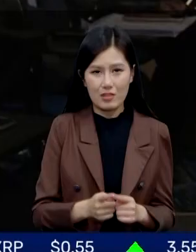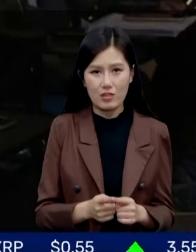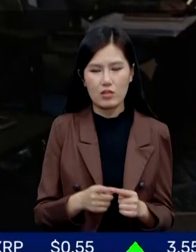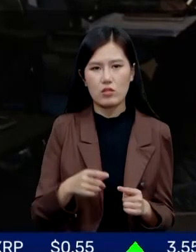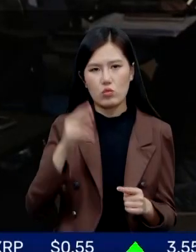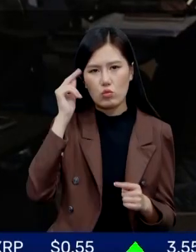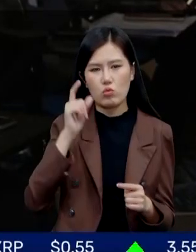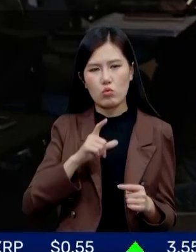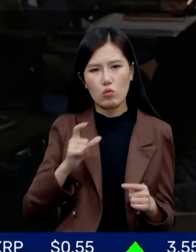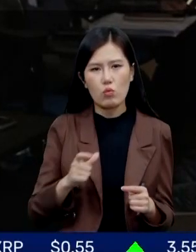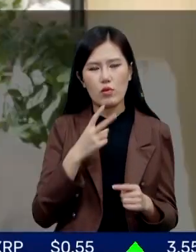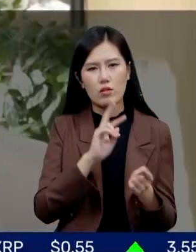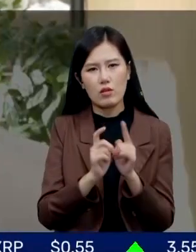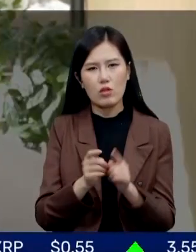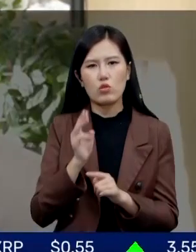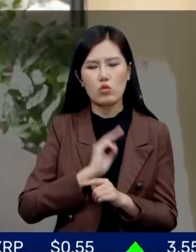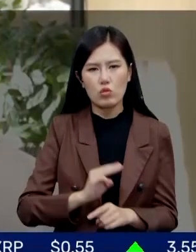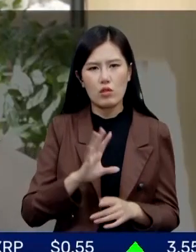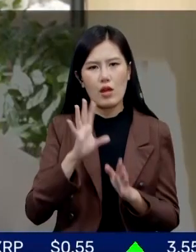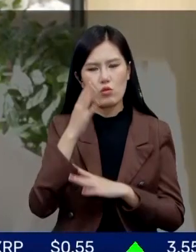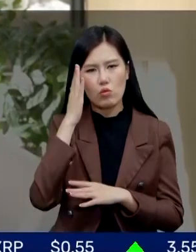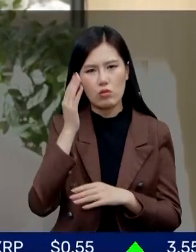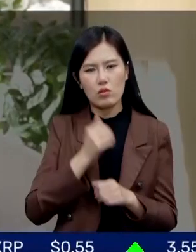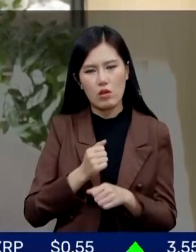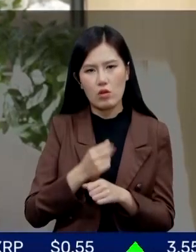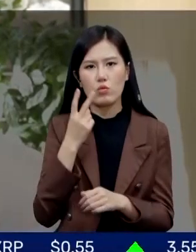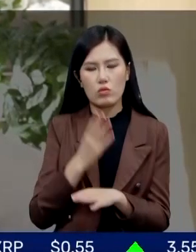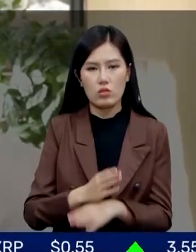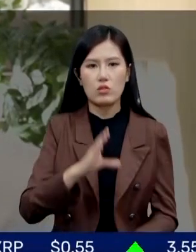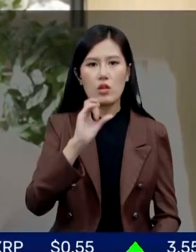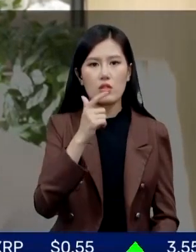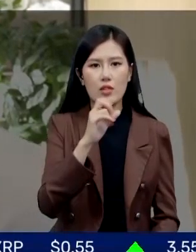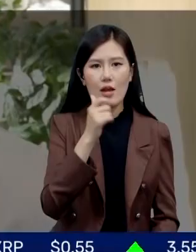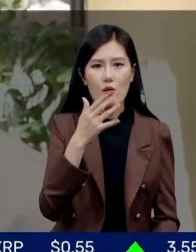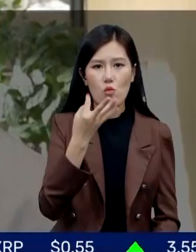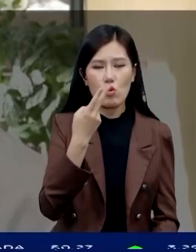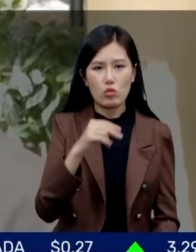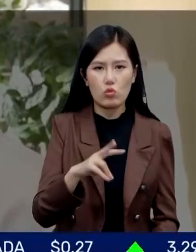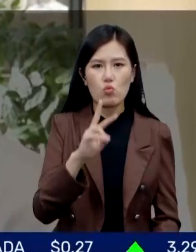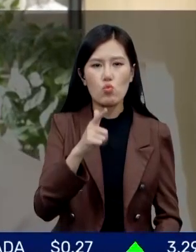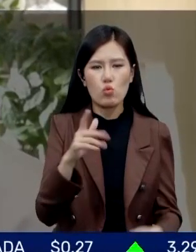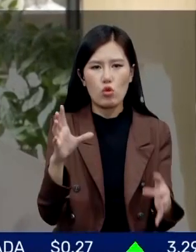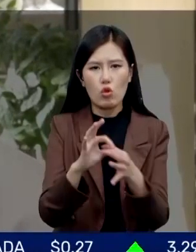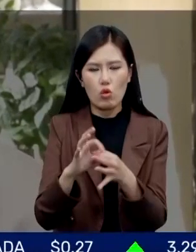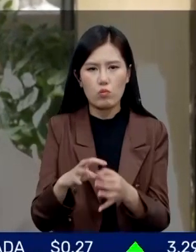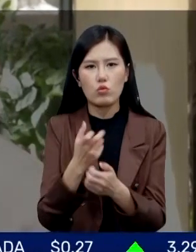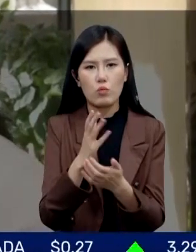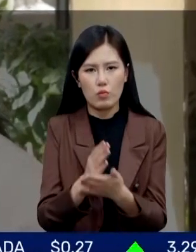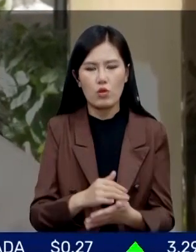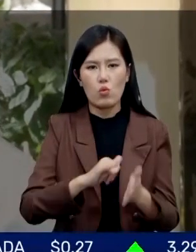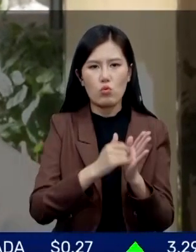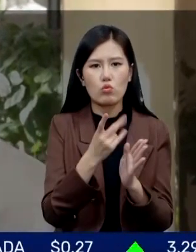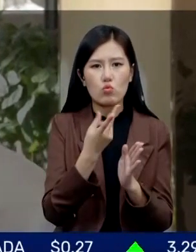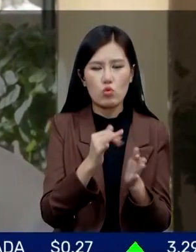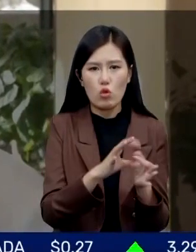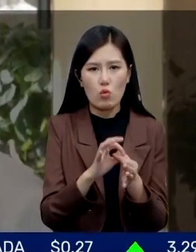оныг зарцуулжээ. Сэх цагаан бог найраглалд үгийн санц холбоо хамгийн их оролцсон байсан. Тэгээд мөн дээрэс нь утга төгс холбоог нь хамгийн